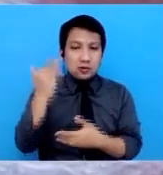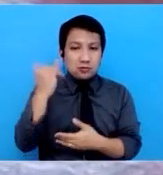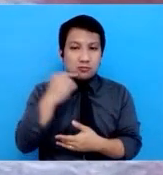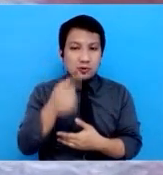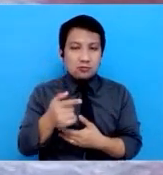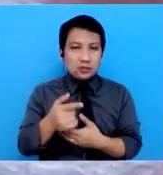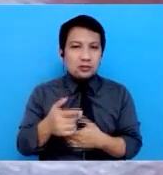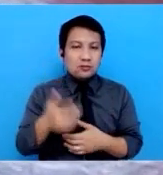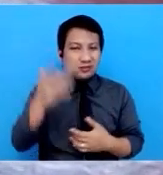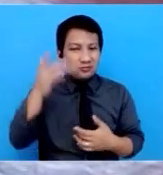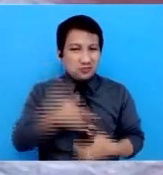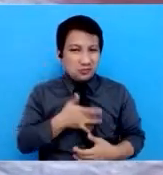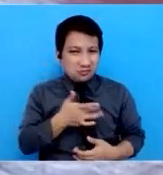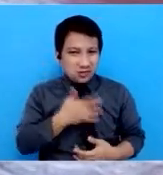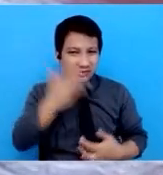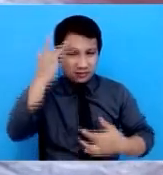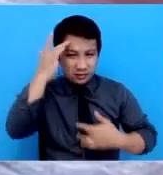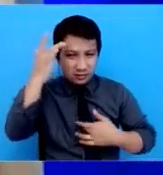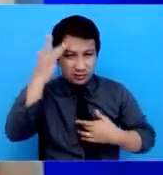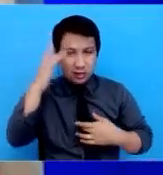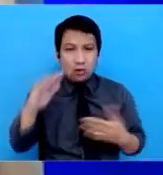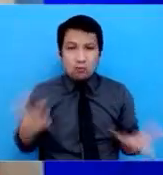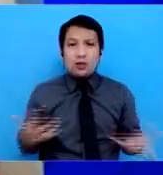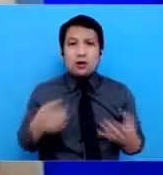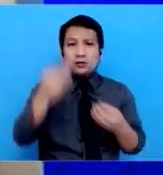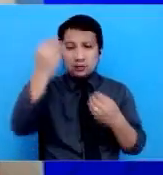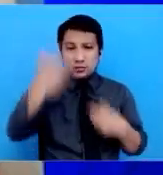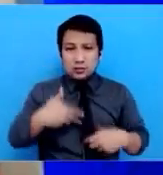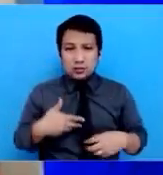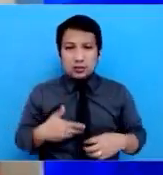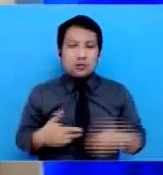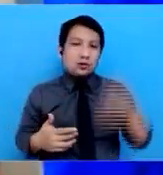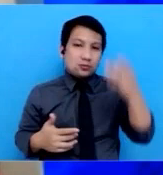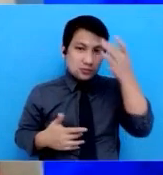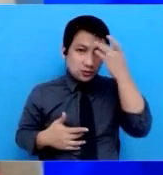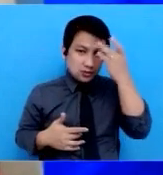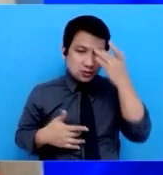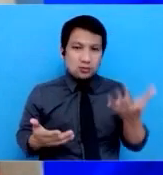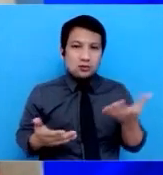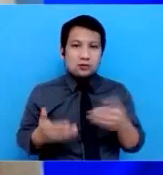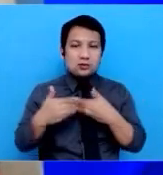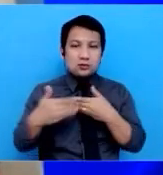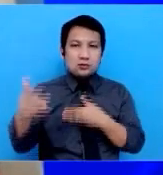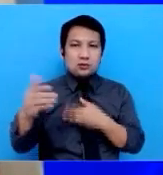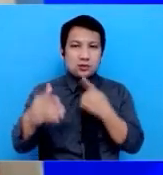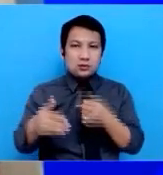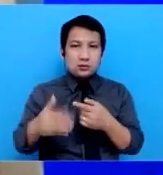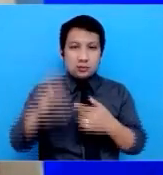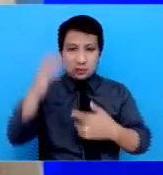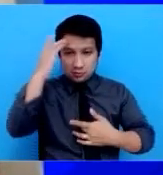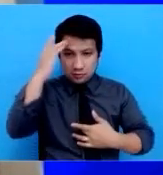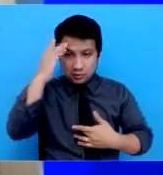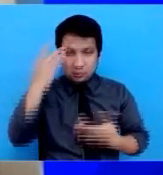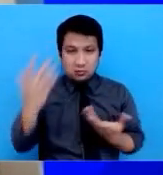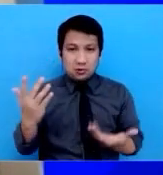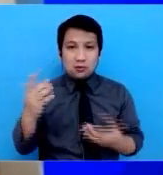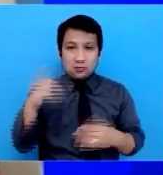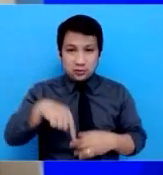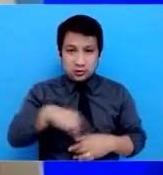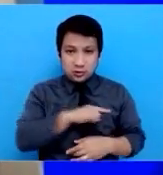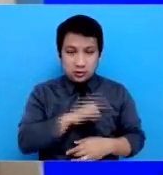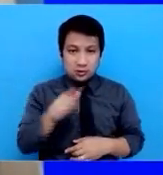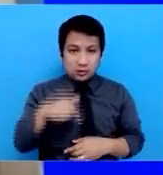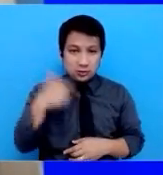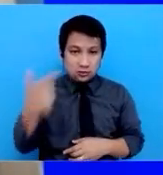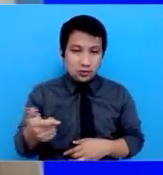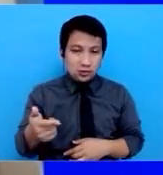iniindang karamdaman. Wala po kaming tinatawag na sick leave, ano? Kapag kami po ay may sakit at kami po ay lumiban sa klase, ang